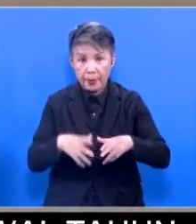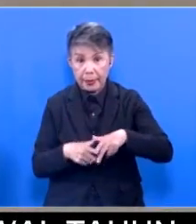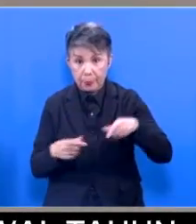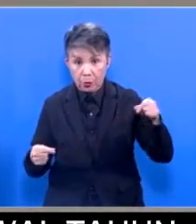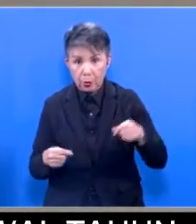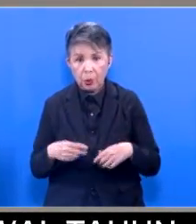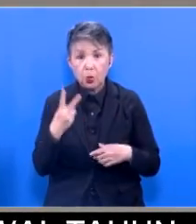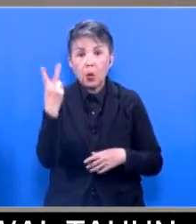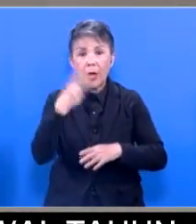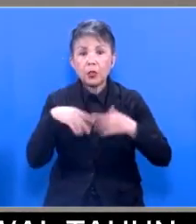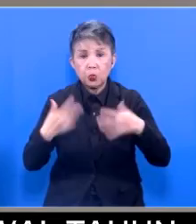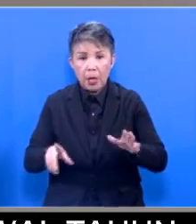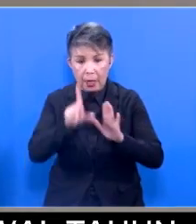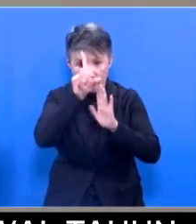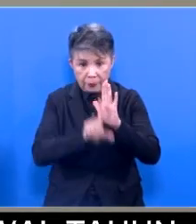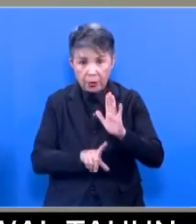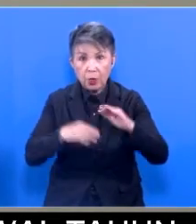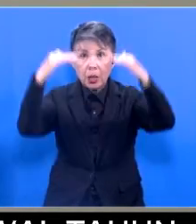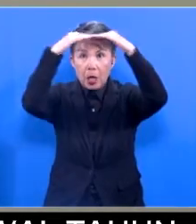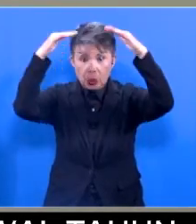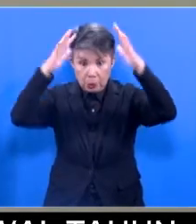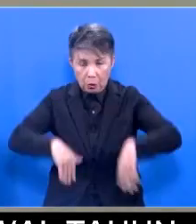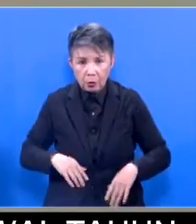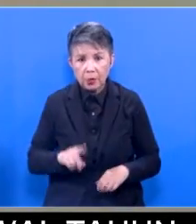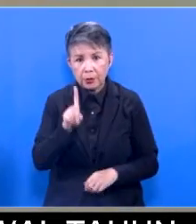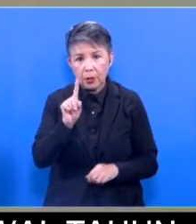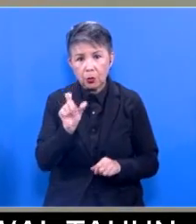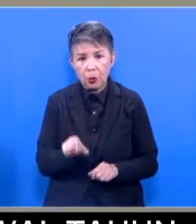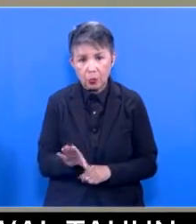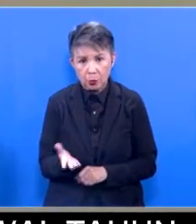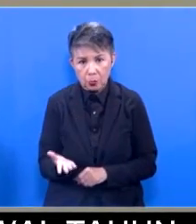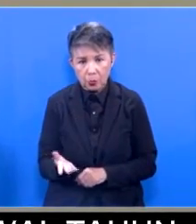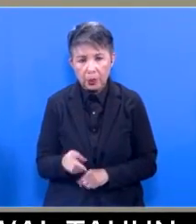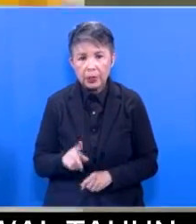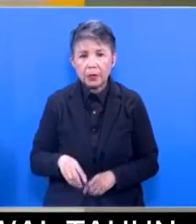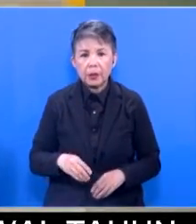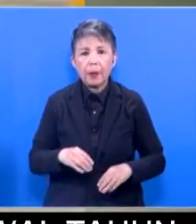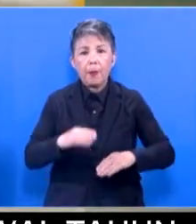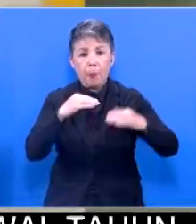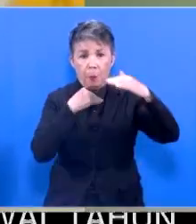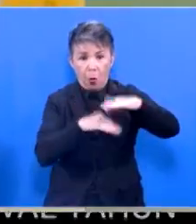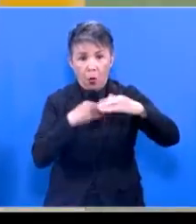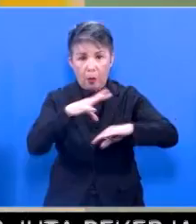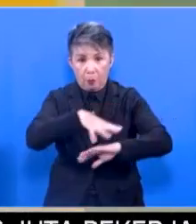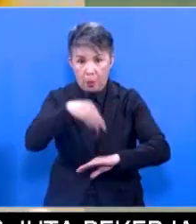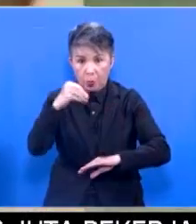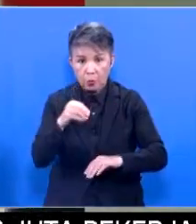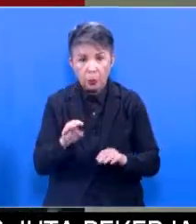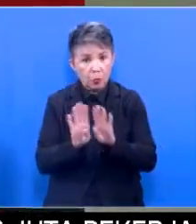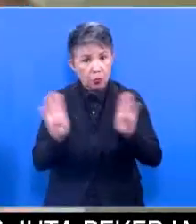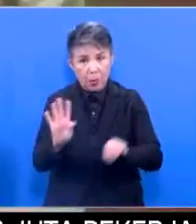Dua hari setelah insiden lift jatuh dan plafon ambruk yang menewaskan satu orang, hingga kini Mall Margo City belum diperbolehkan